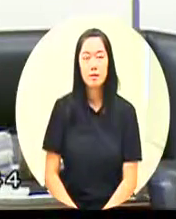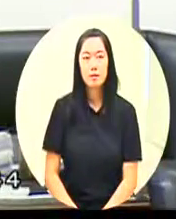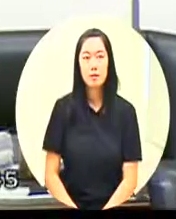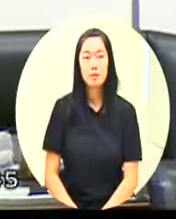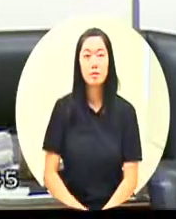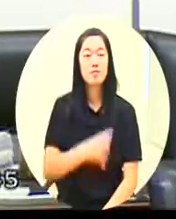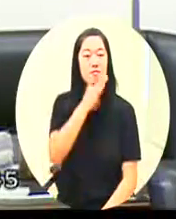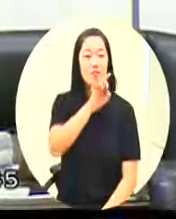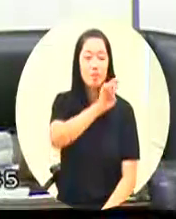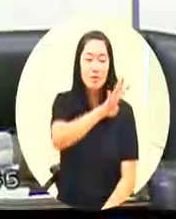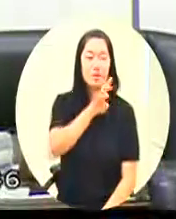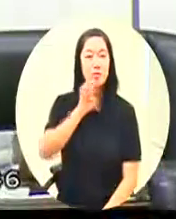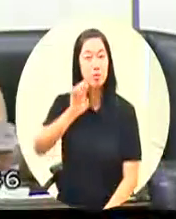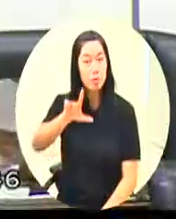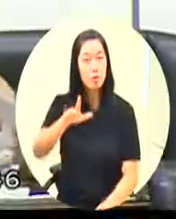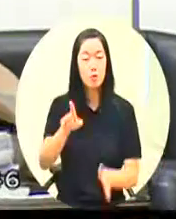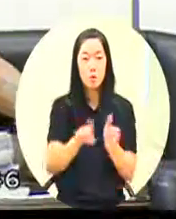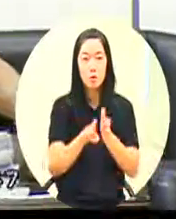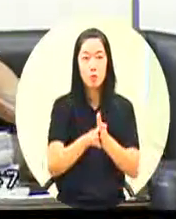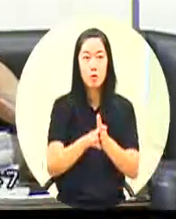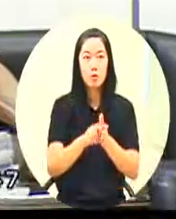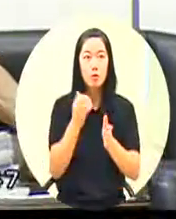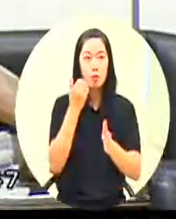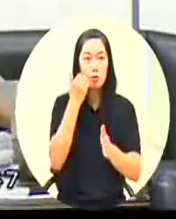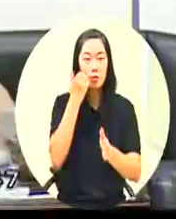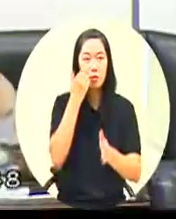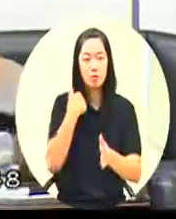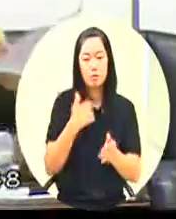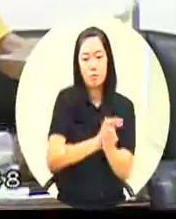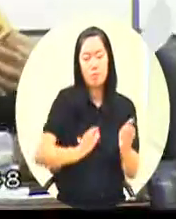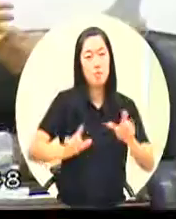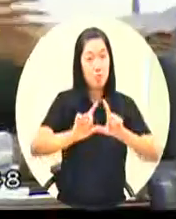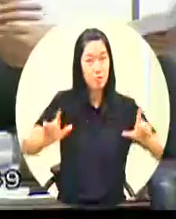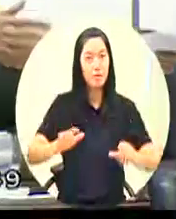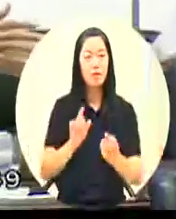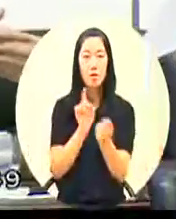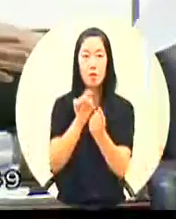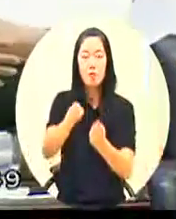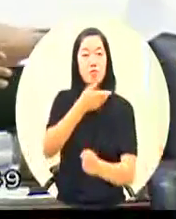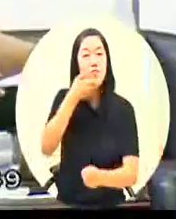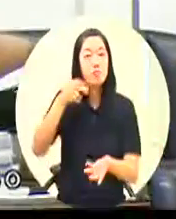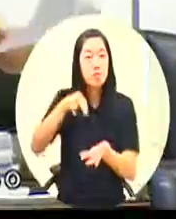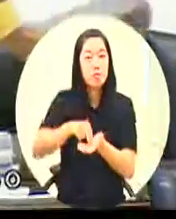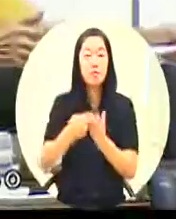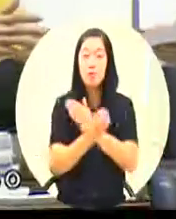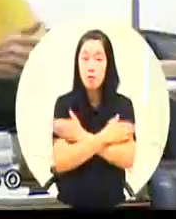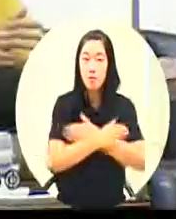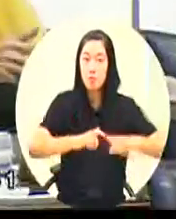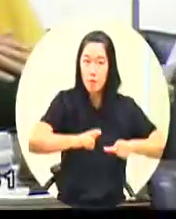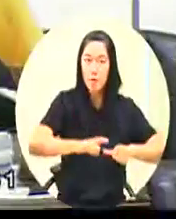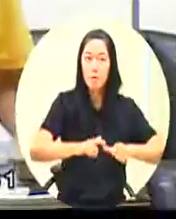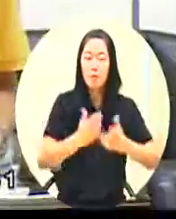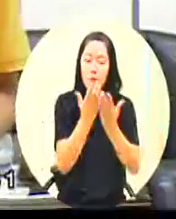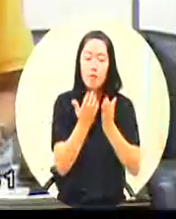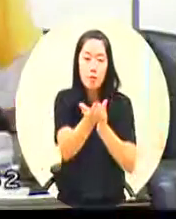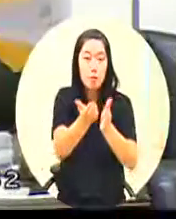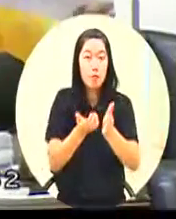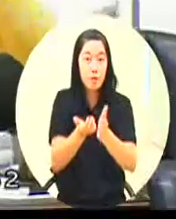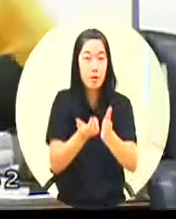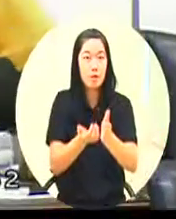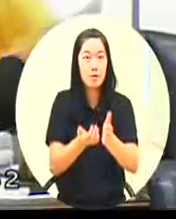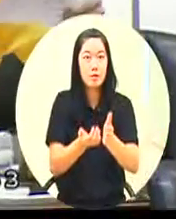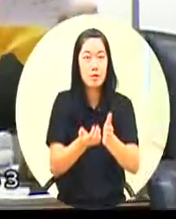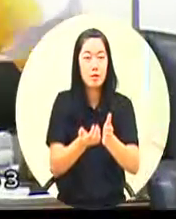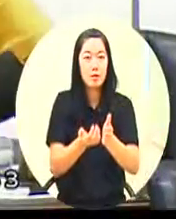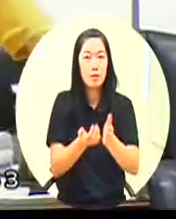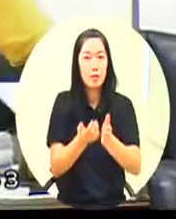时候，这个没有办法。如果冲击很大嘛，因为我也知道，对私立幼儿园、学前教育机构的那些